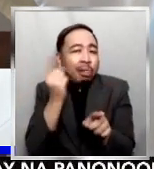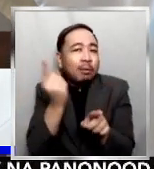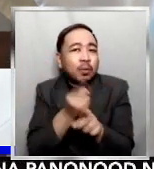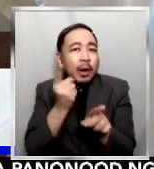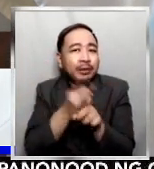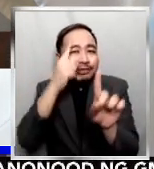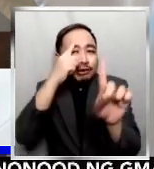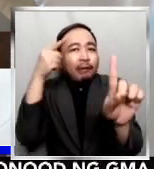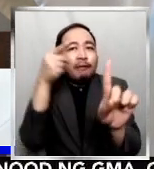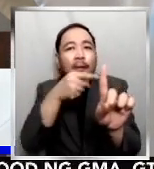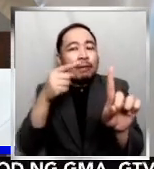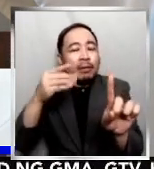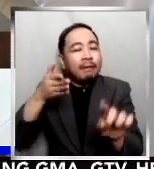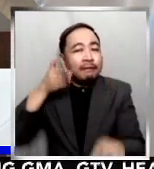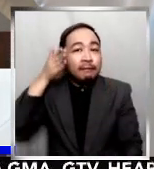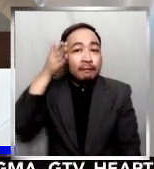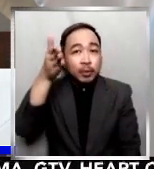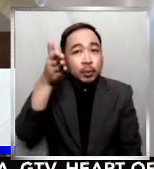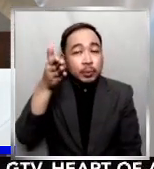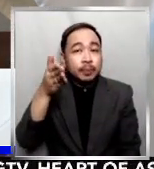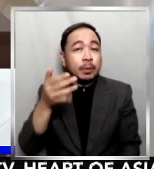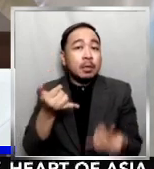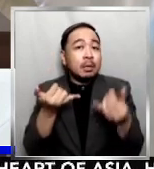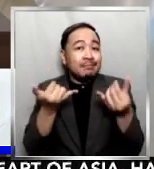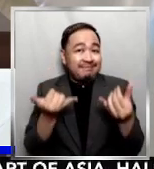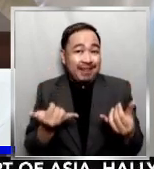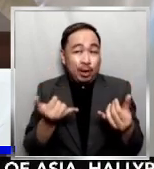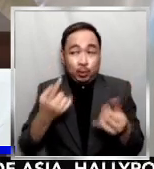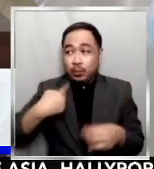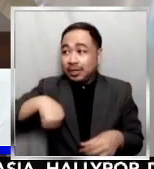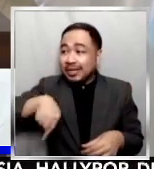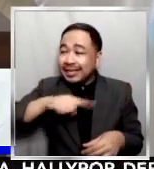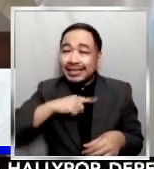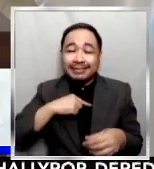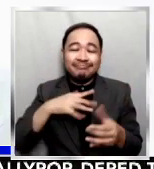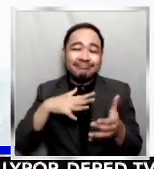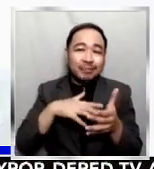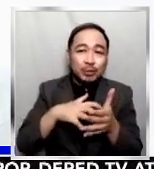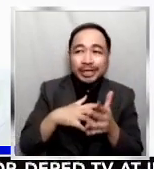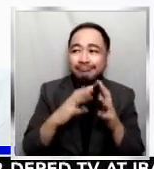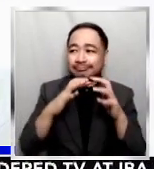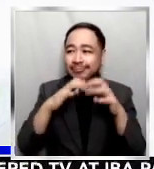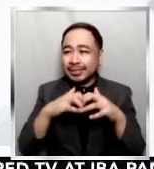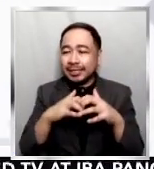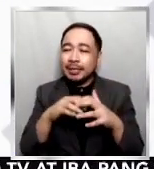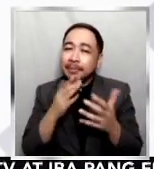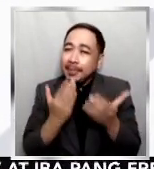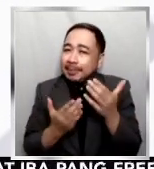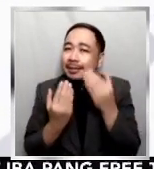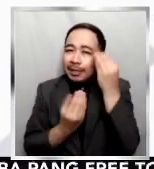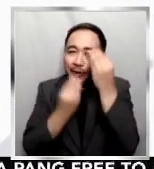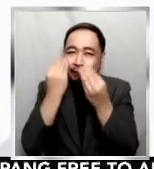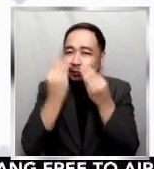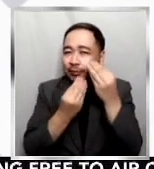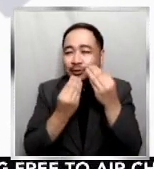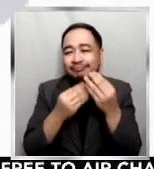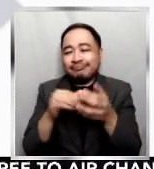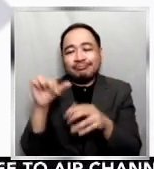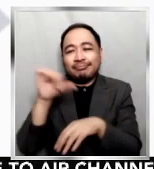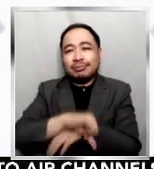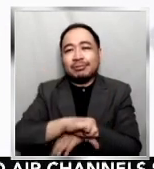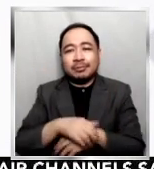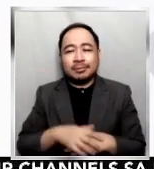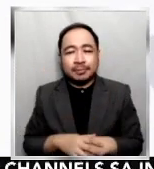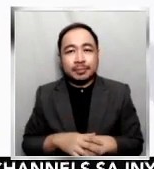we, in a moment of weakness or inaction, lose our way. Sa isang pahayag, inulit ni U.S. Secretary of State Antony